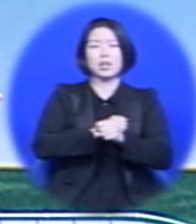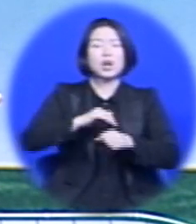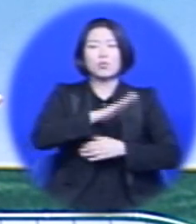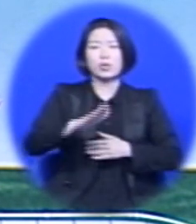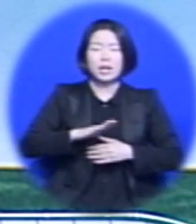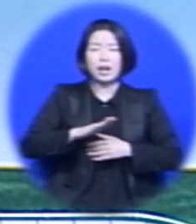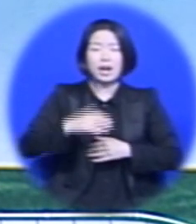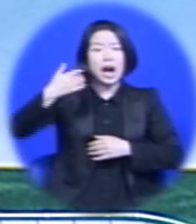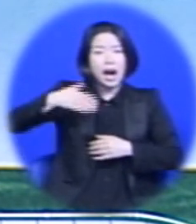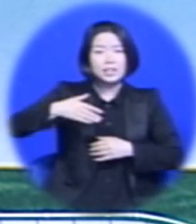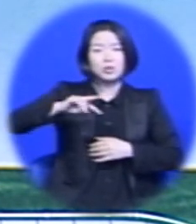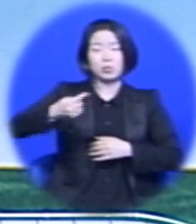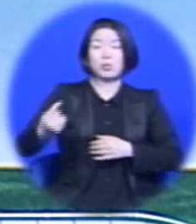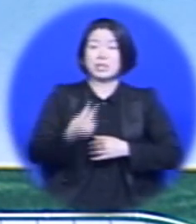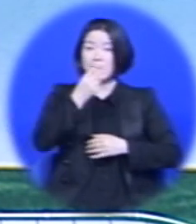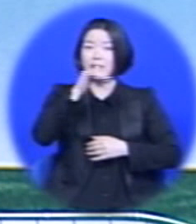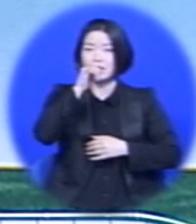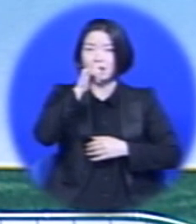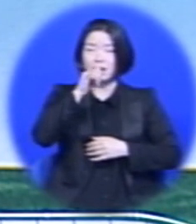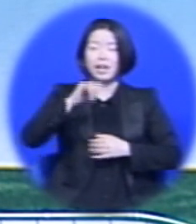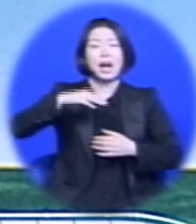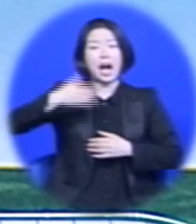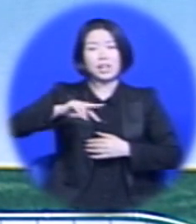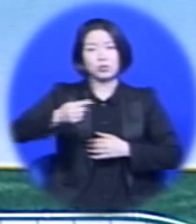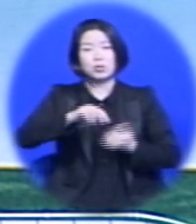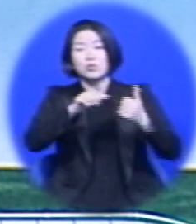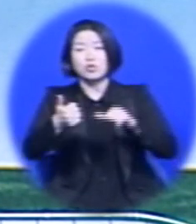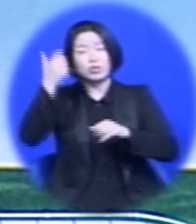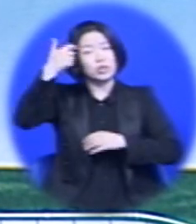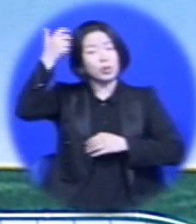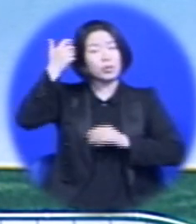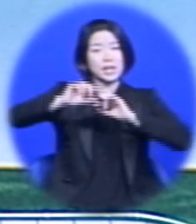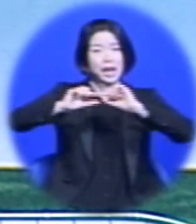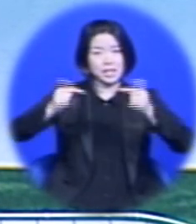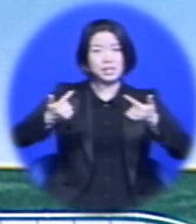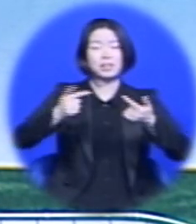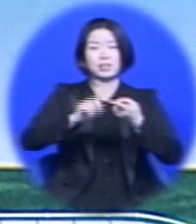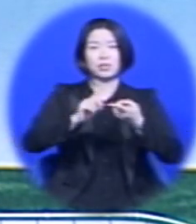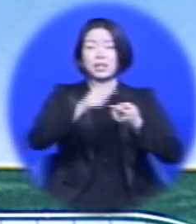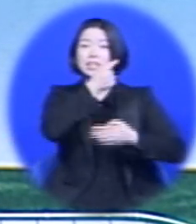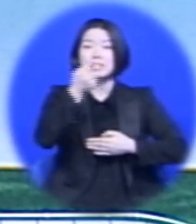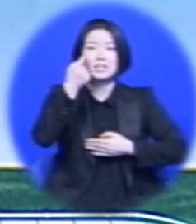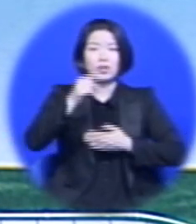있다 아직도 우리가 죽은 영혼이 아니라고 하는 증거인